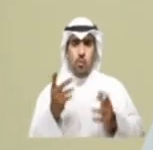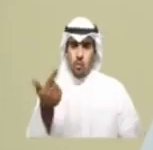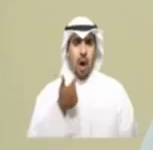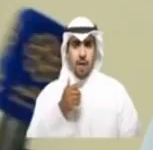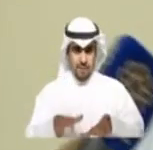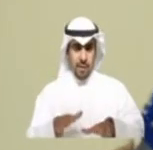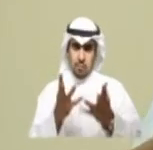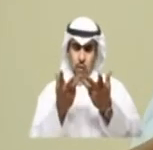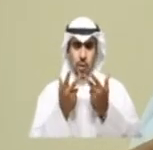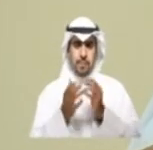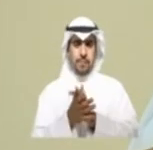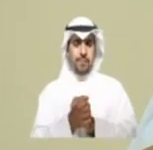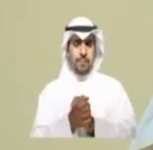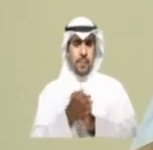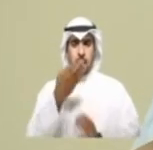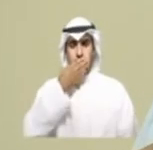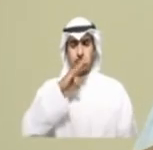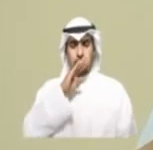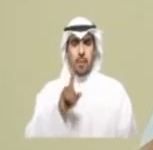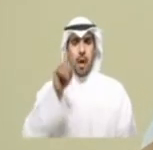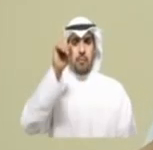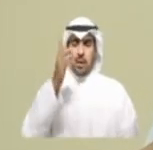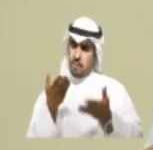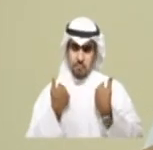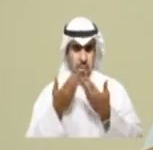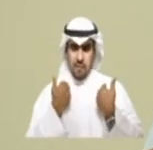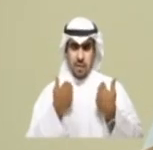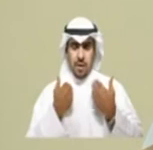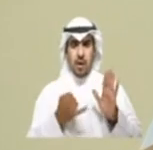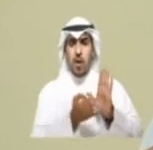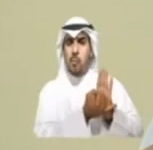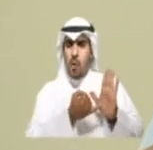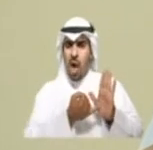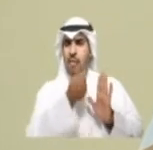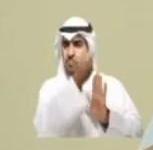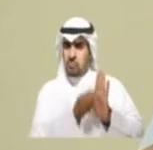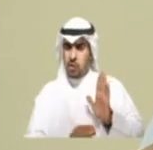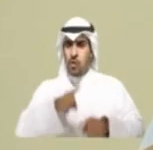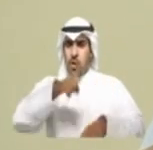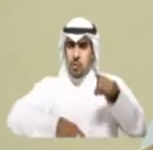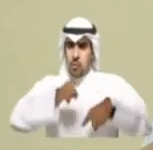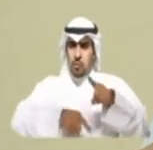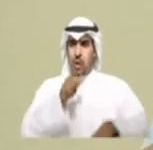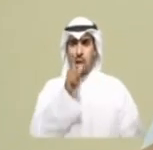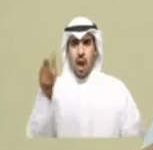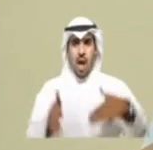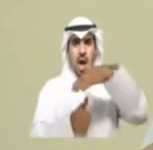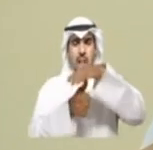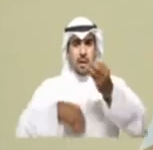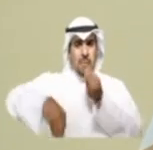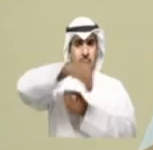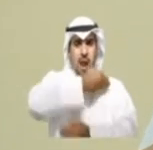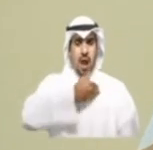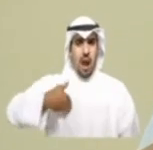في الإدارة؟ بحمد الله عز وجل لم تسجل أي حالات، واليوم الفرق